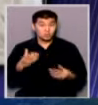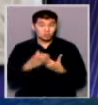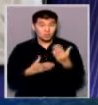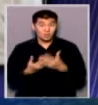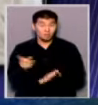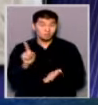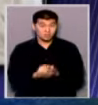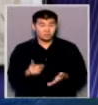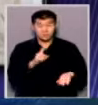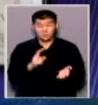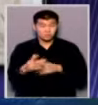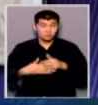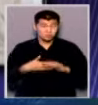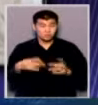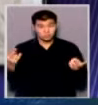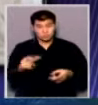қабылдай.